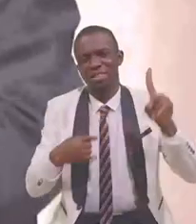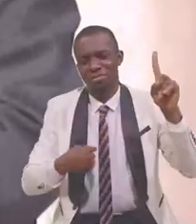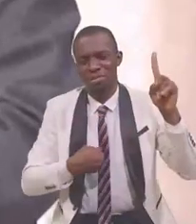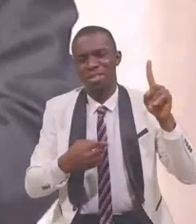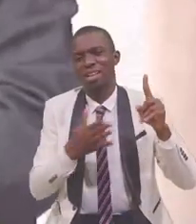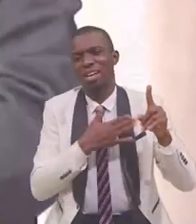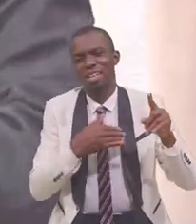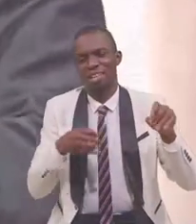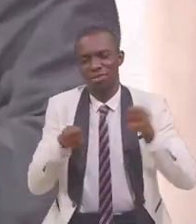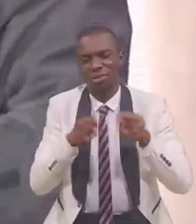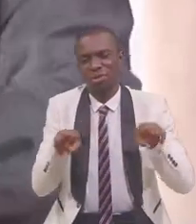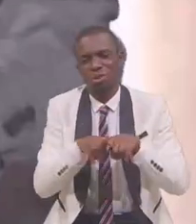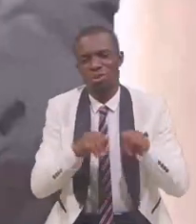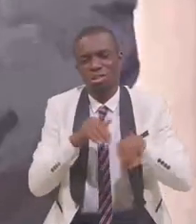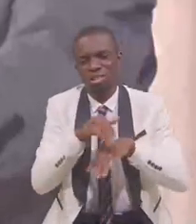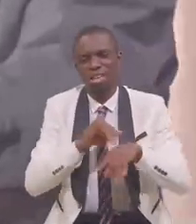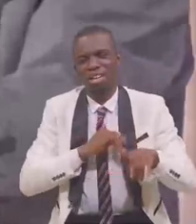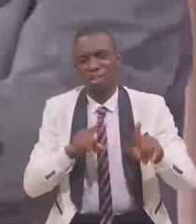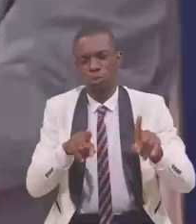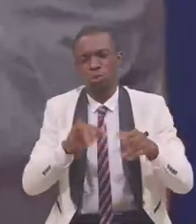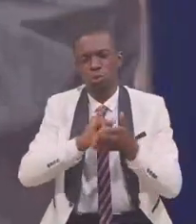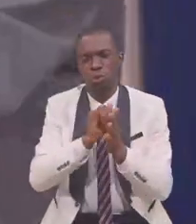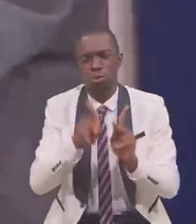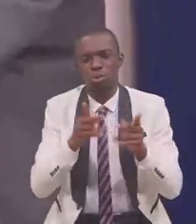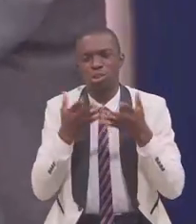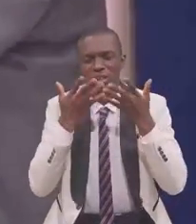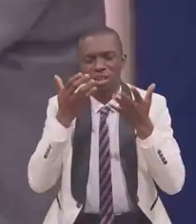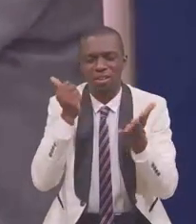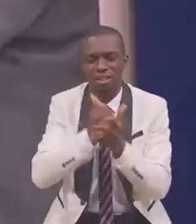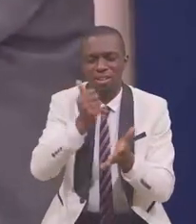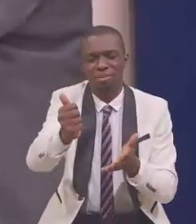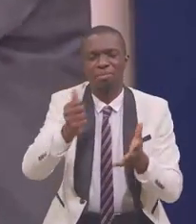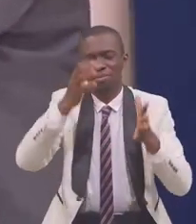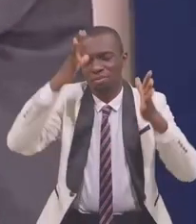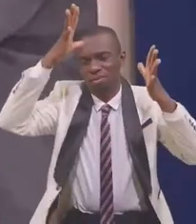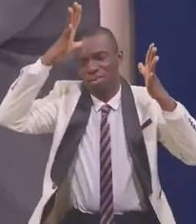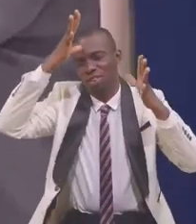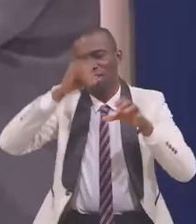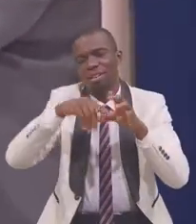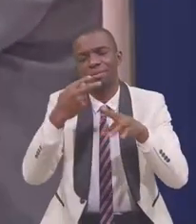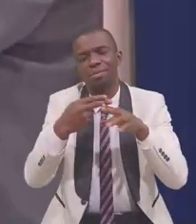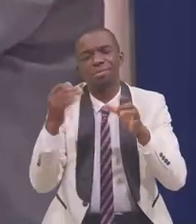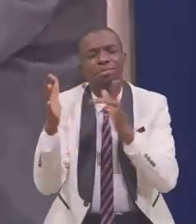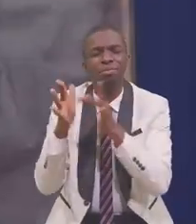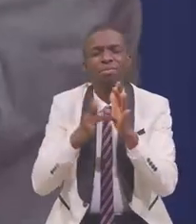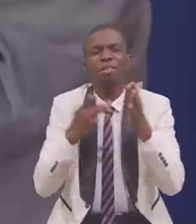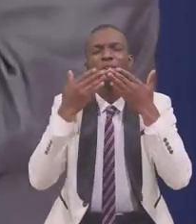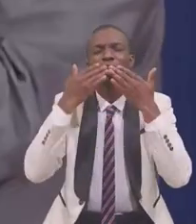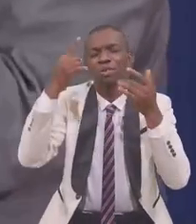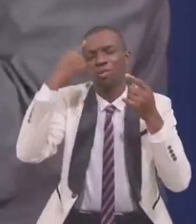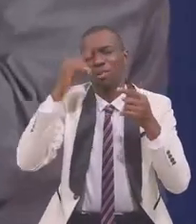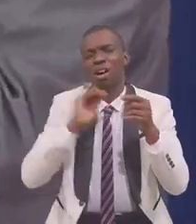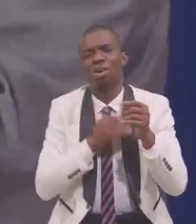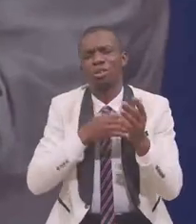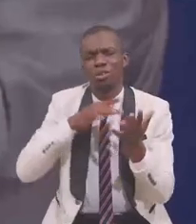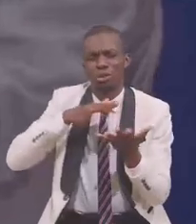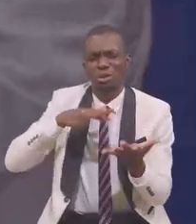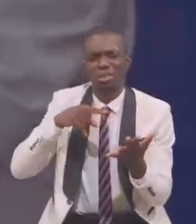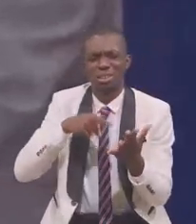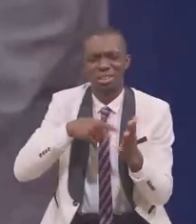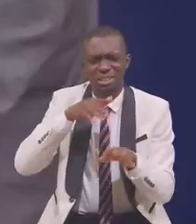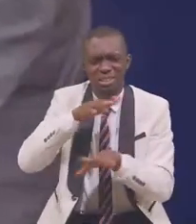disent Amen. Père, au nom de Jésus, nous te remercions pour l'étude du jour, que c'est un